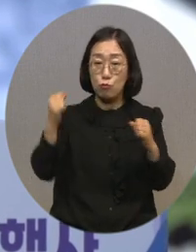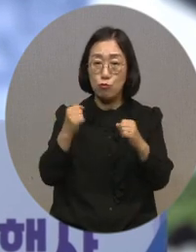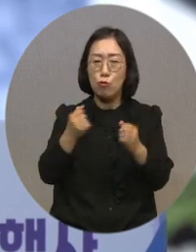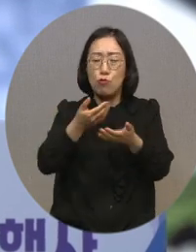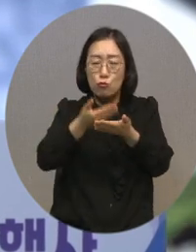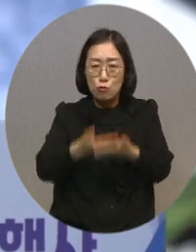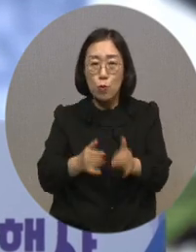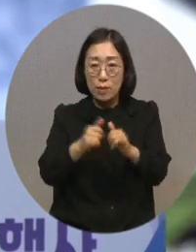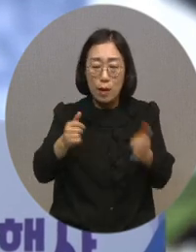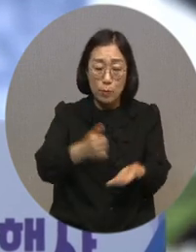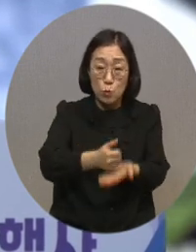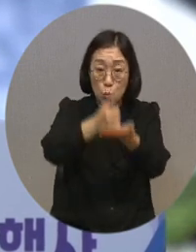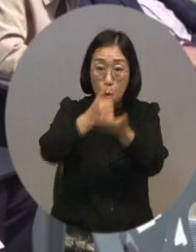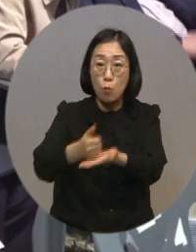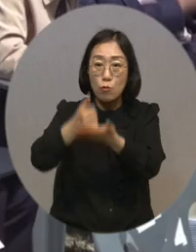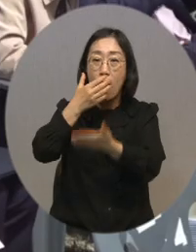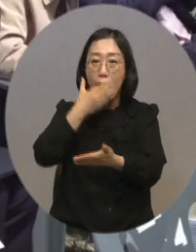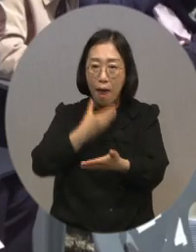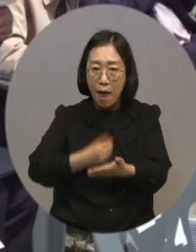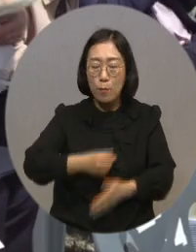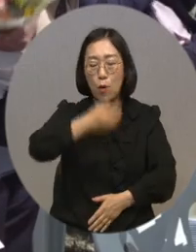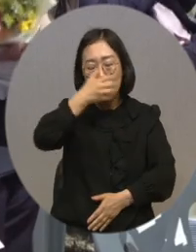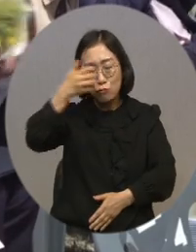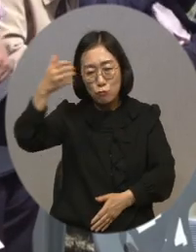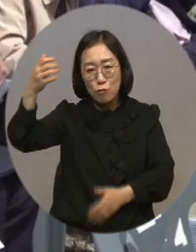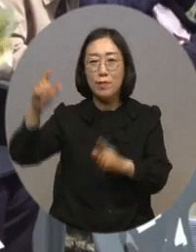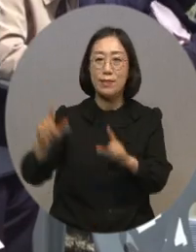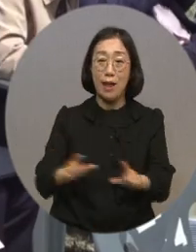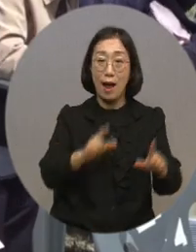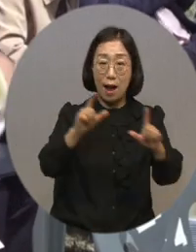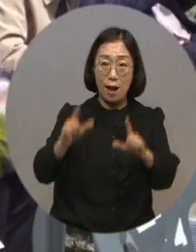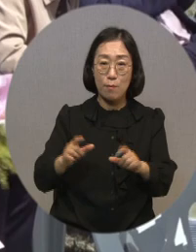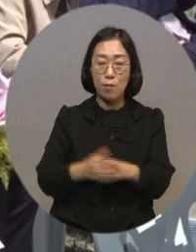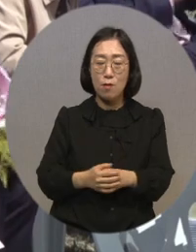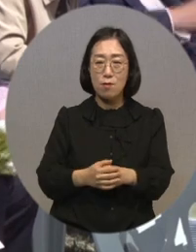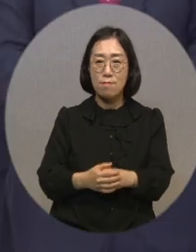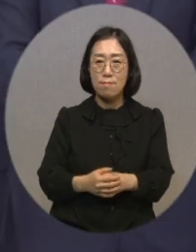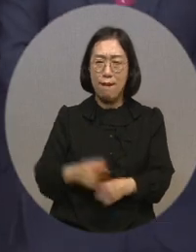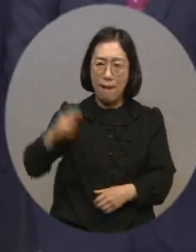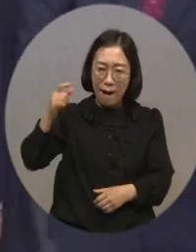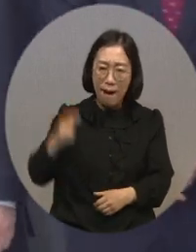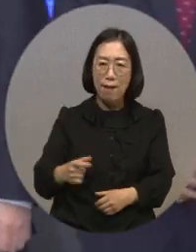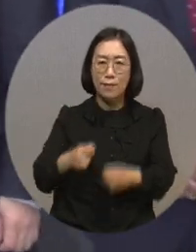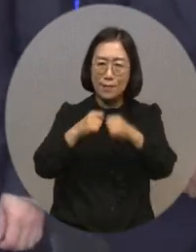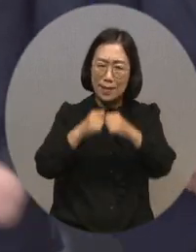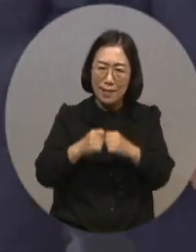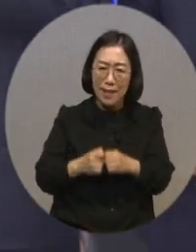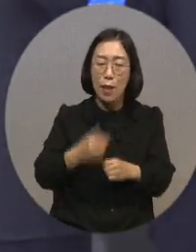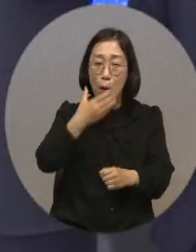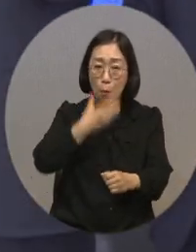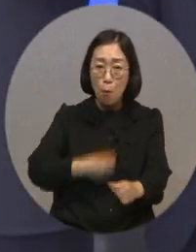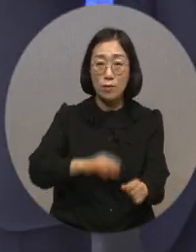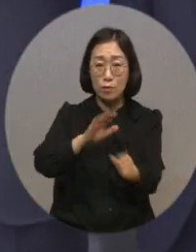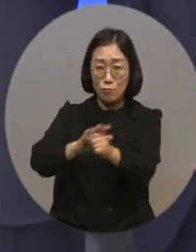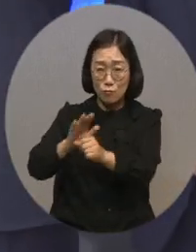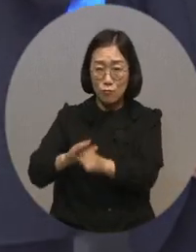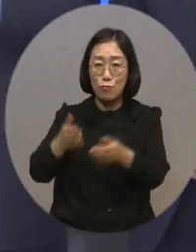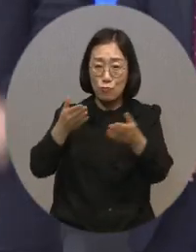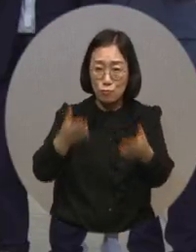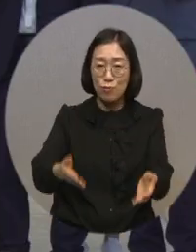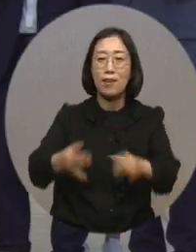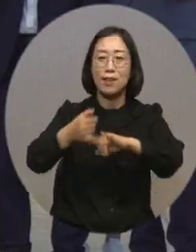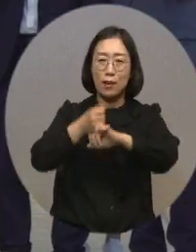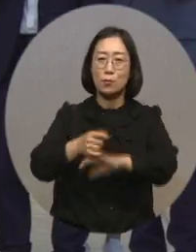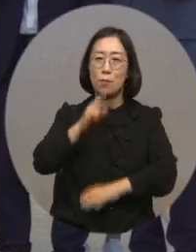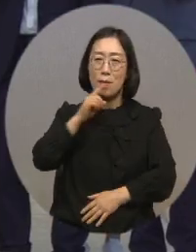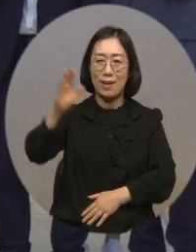존재로 존중받으며 행복한 꿈을 키워갈 수 있도록 든든하고 촘촘한 장애인 복지 기반 조성에 힘쓰겠다고